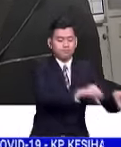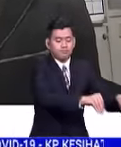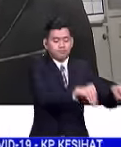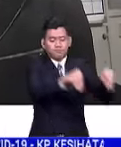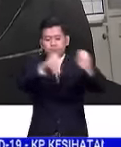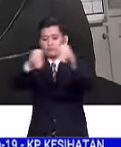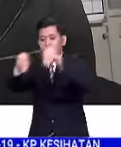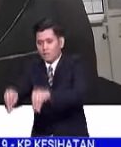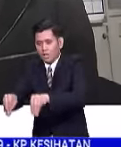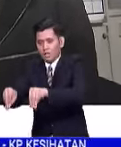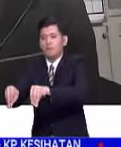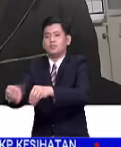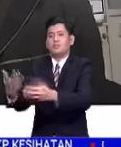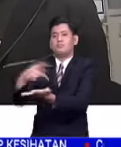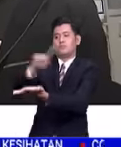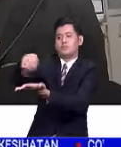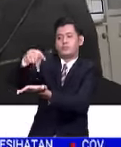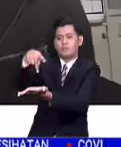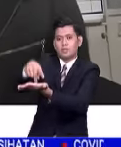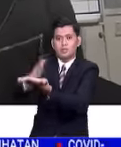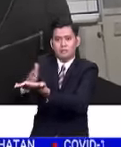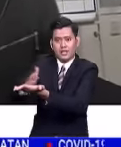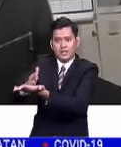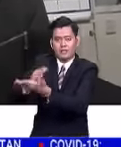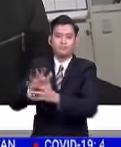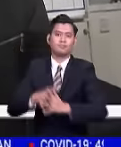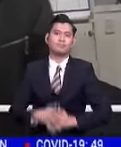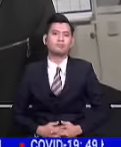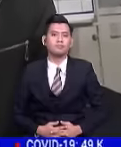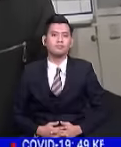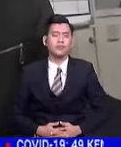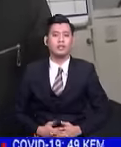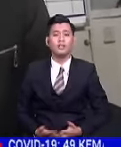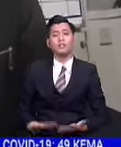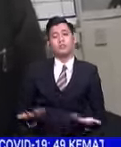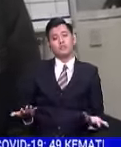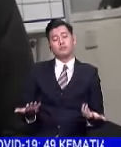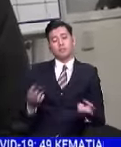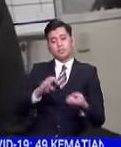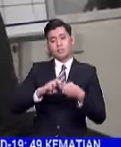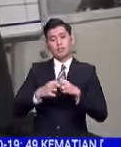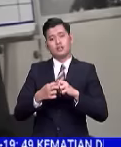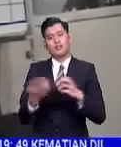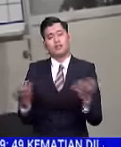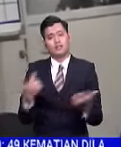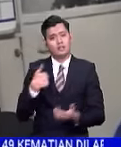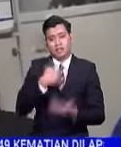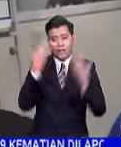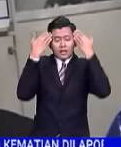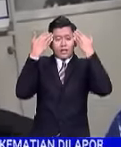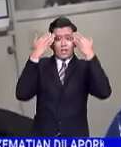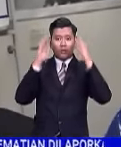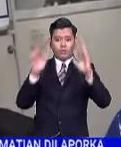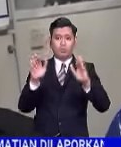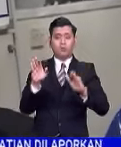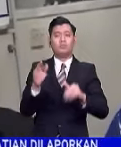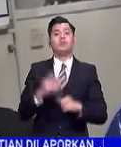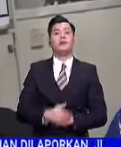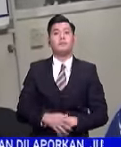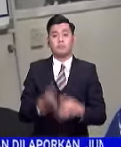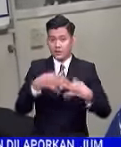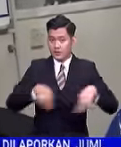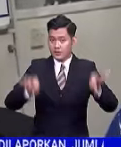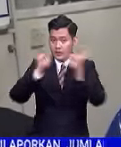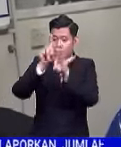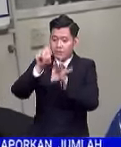banjir. Baik, terima kasih tuan. Okey, terima kasih. Baik, Malang tidak berbau, musibah ada di mana-mana. Yang penting di mana juga anda berada,